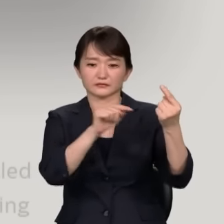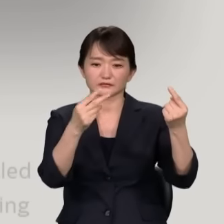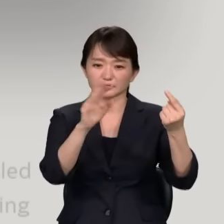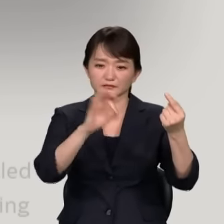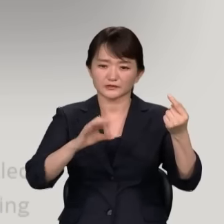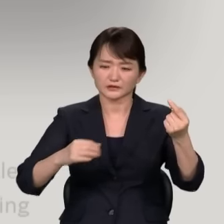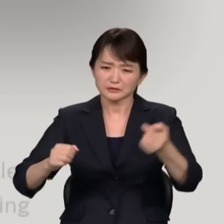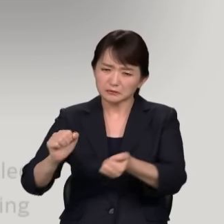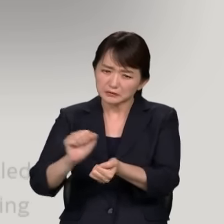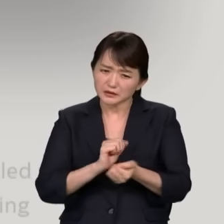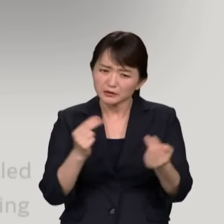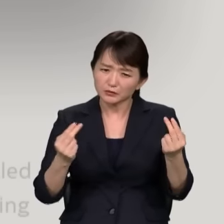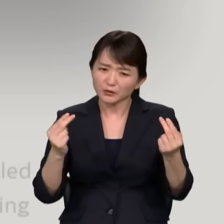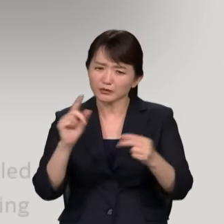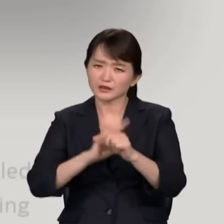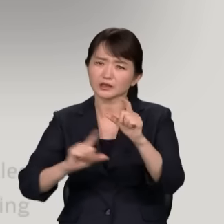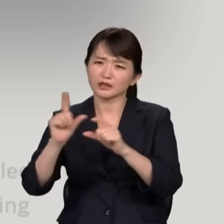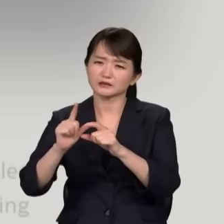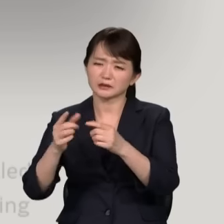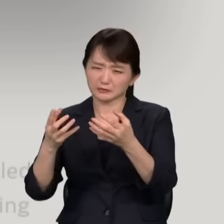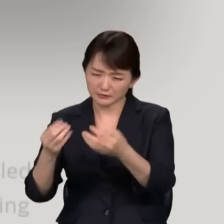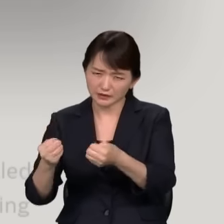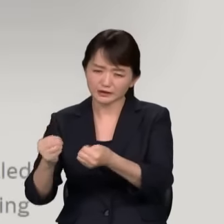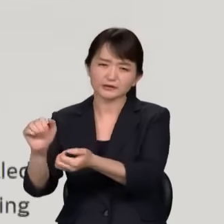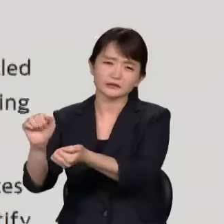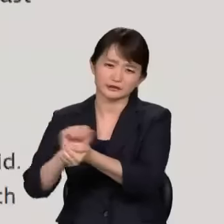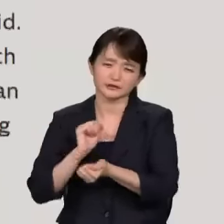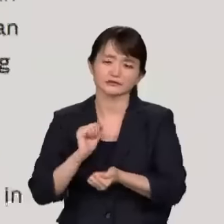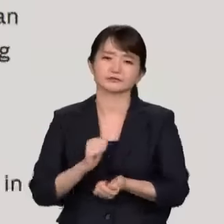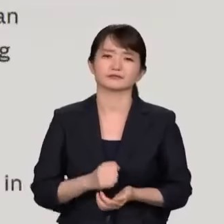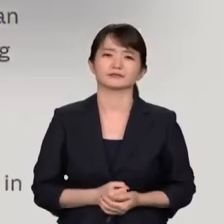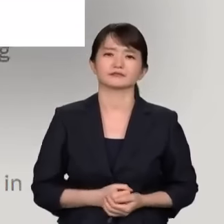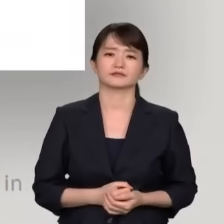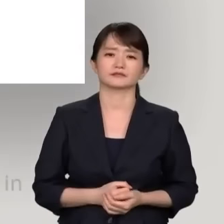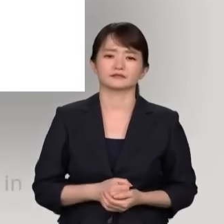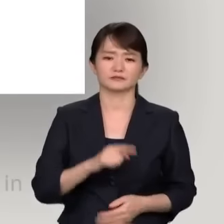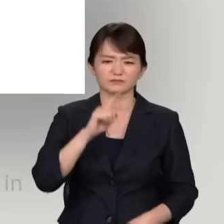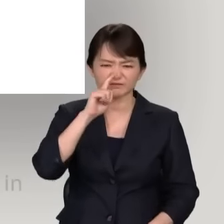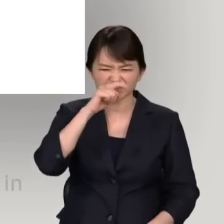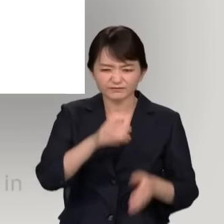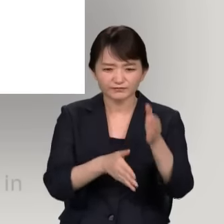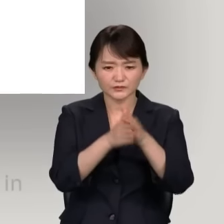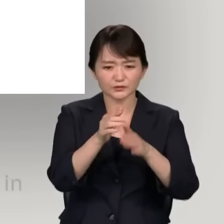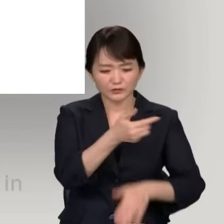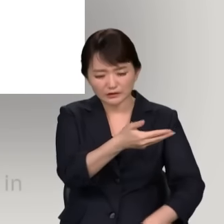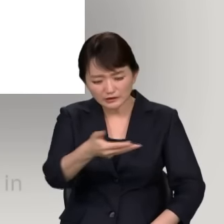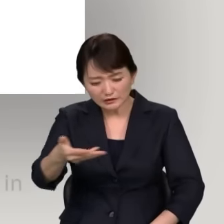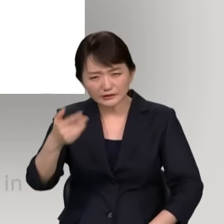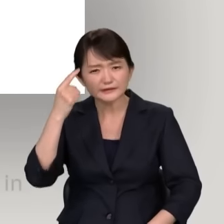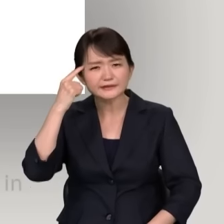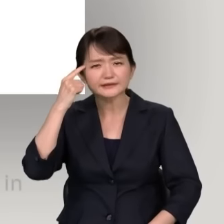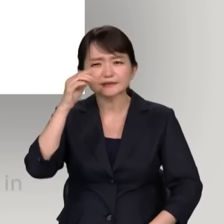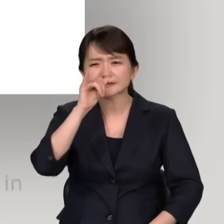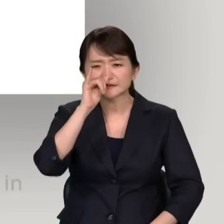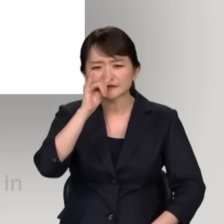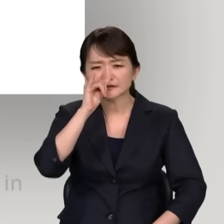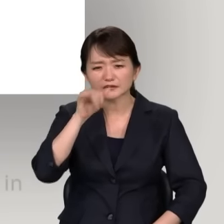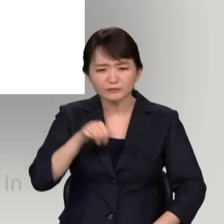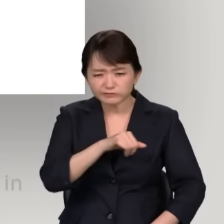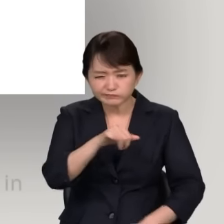비해 훨씬 높은 비율이라고 설명했습니다. 그러면서 더러운 도시강에서 흔히 생각할 수 있는